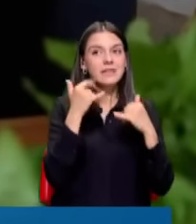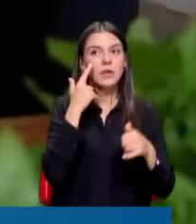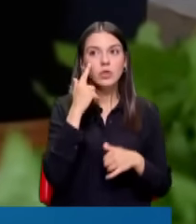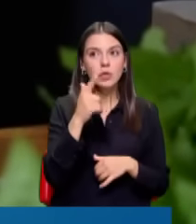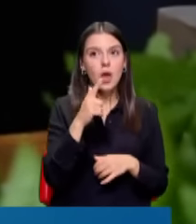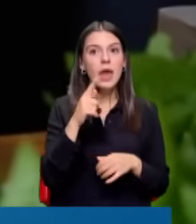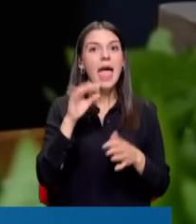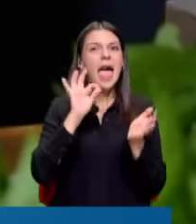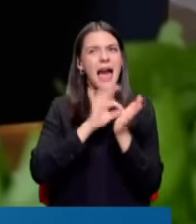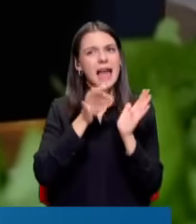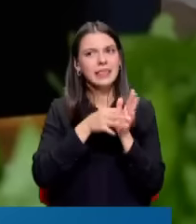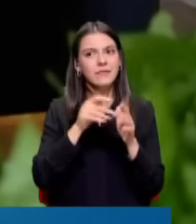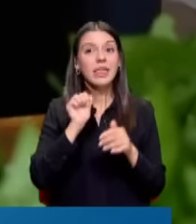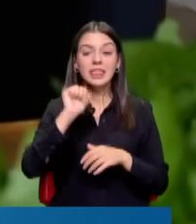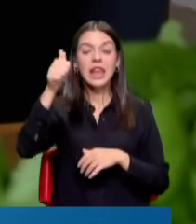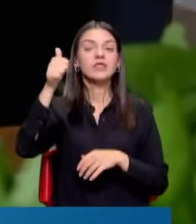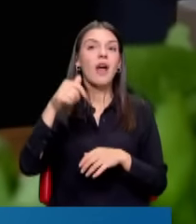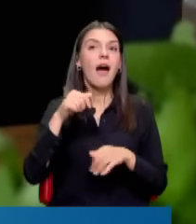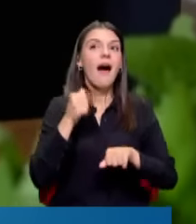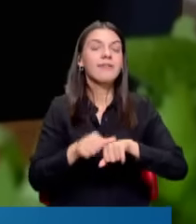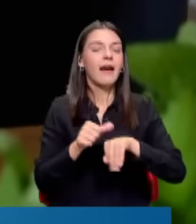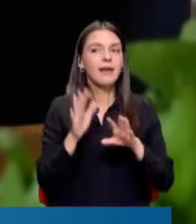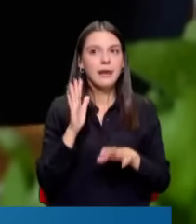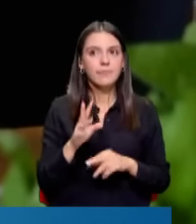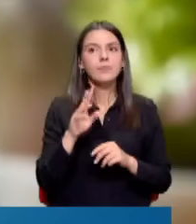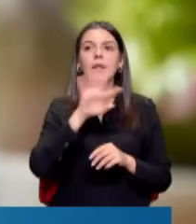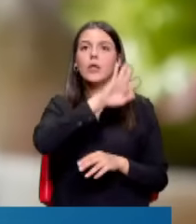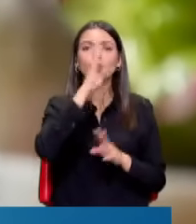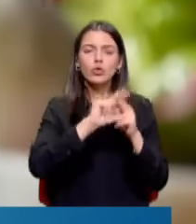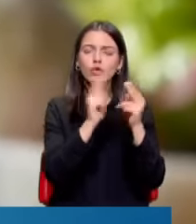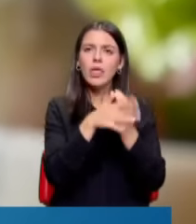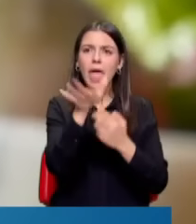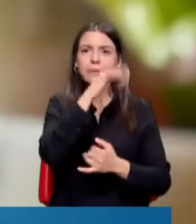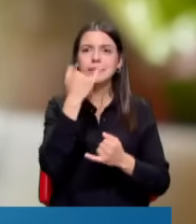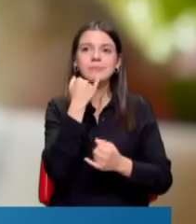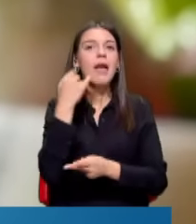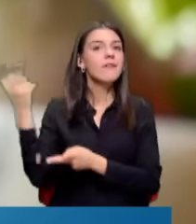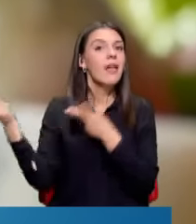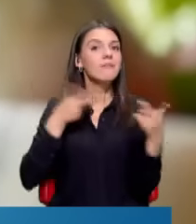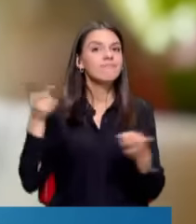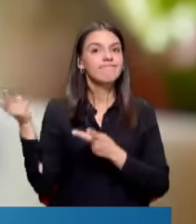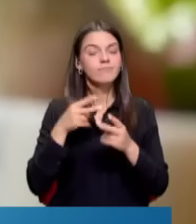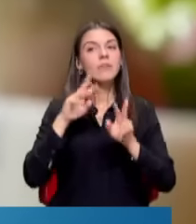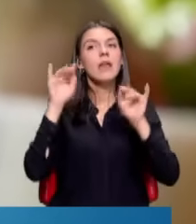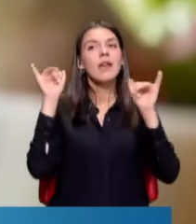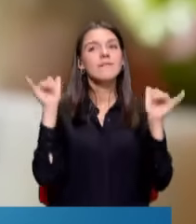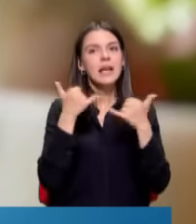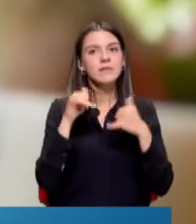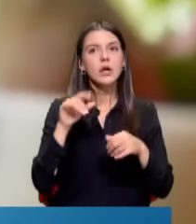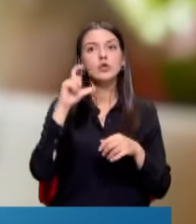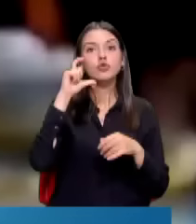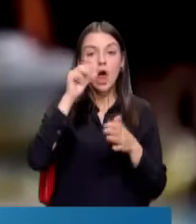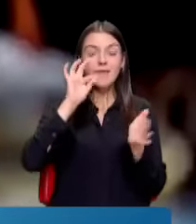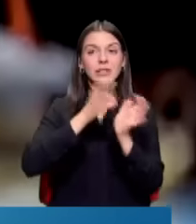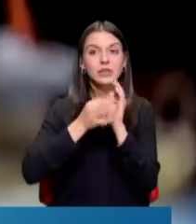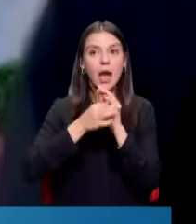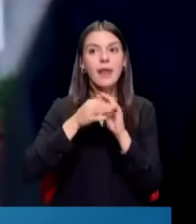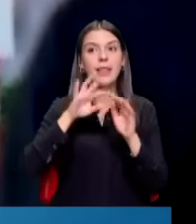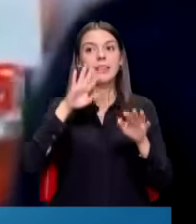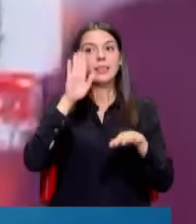mottosuysa Gelecek Antalya. Etkinlikte dünyanın dört bir yanından konuklar ağırlanacak. Festivalde coğrafi işaretli ürün